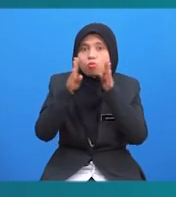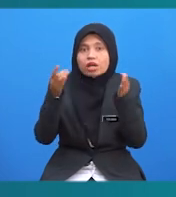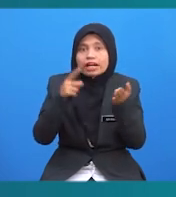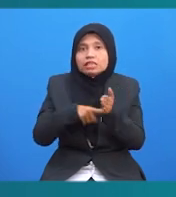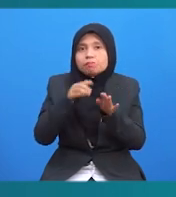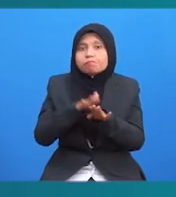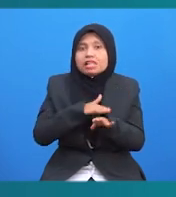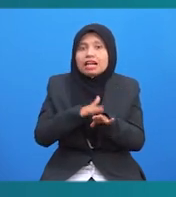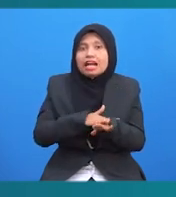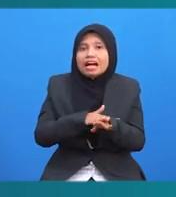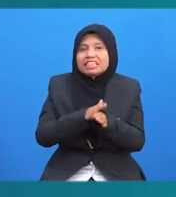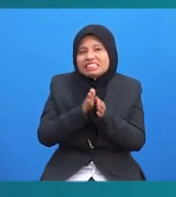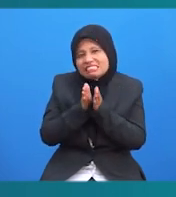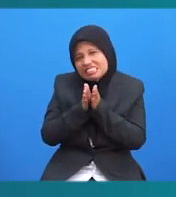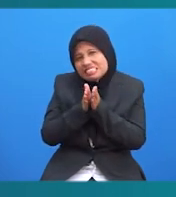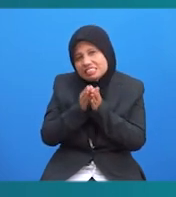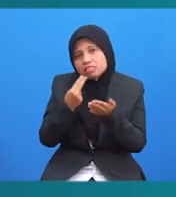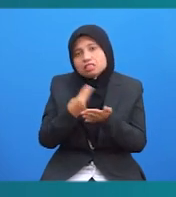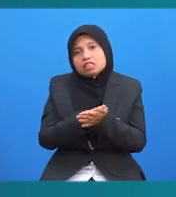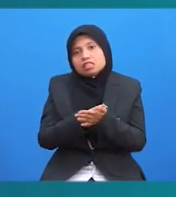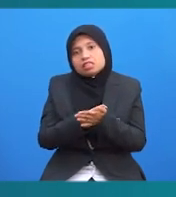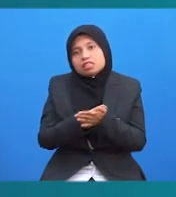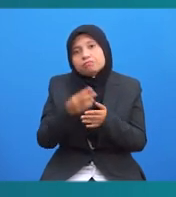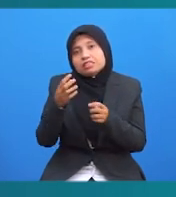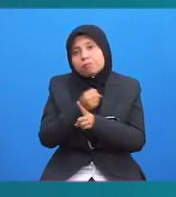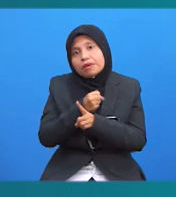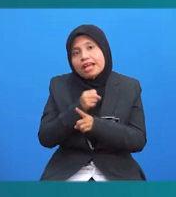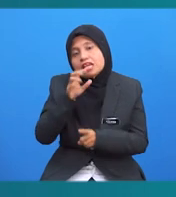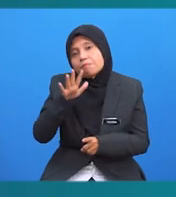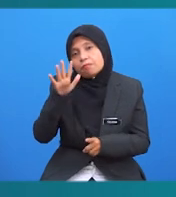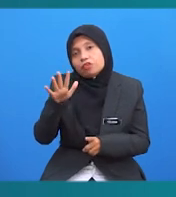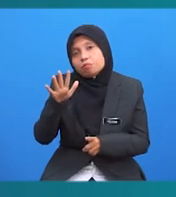ini perlahan-lahan menyempit sehingga anda mencapai